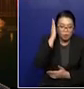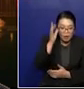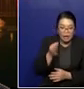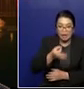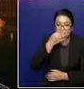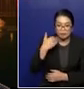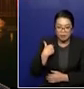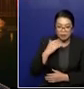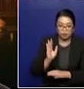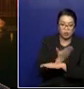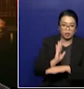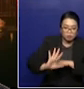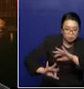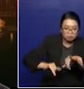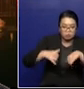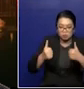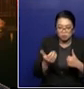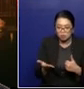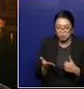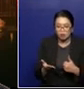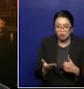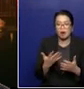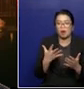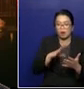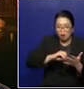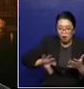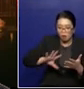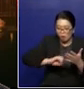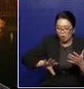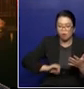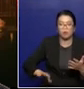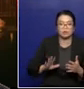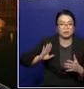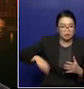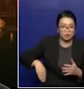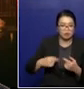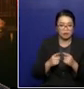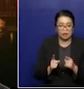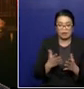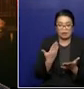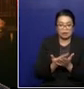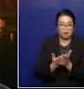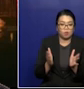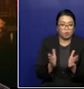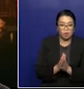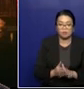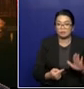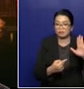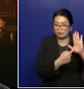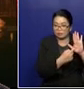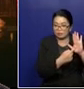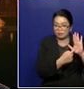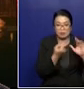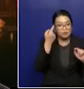รกิจเขาฟื้นล่ะไอ้นั่นท่านค่อยมาตัดออกครับคราวนี้ไปดูแผ่นต่อไปผมย้ำนะฮะว่าแผ่นเมื่อกี้เป็นแผ่น